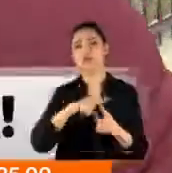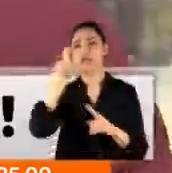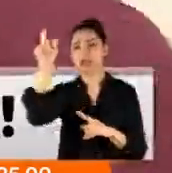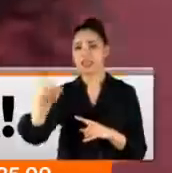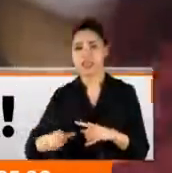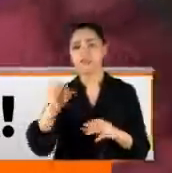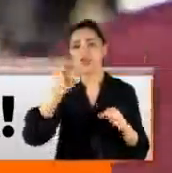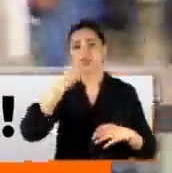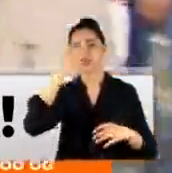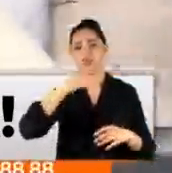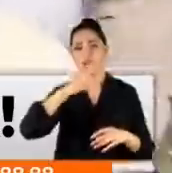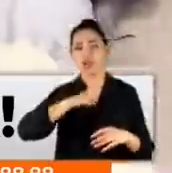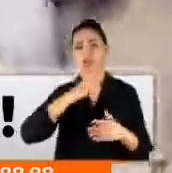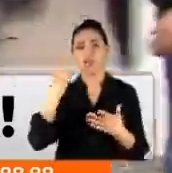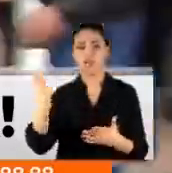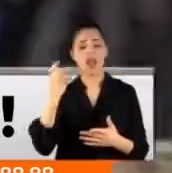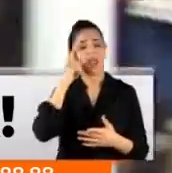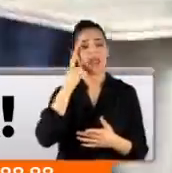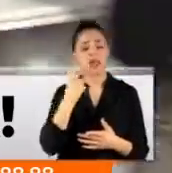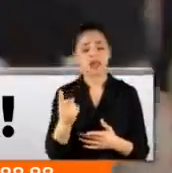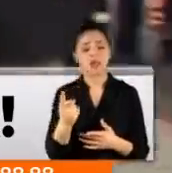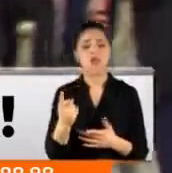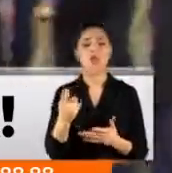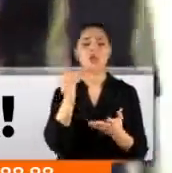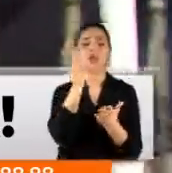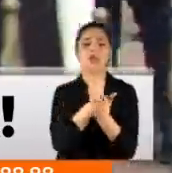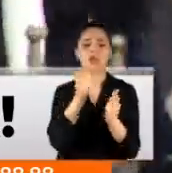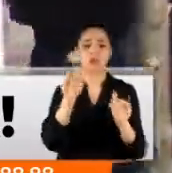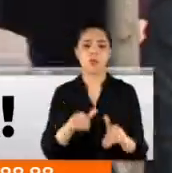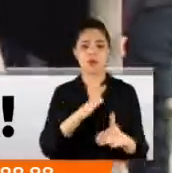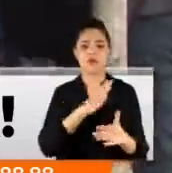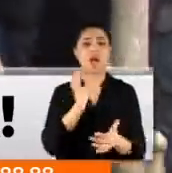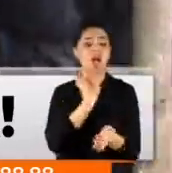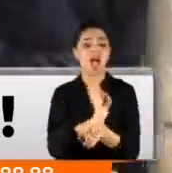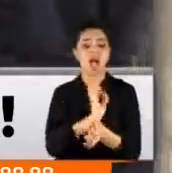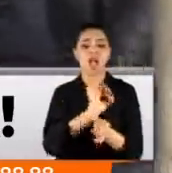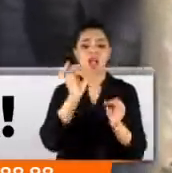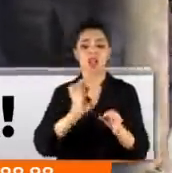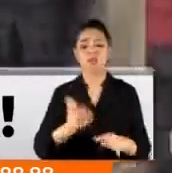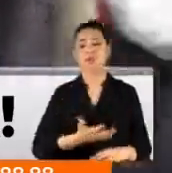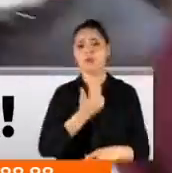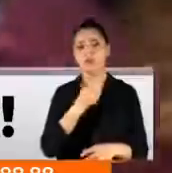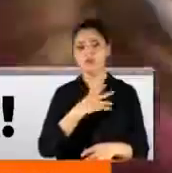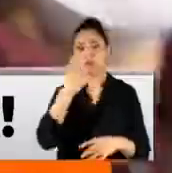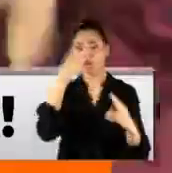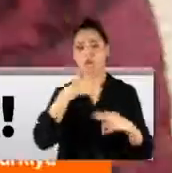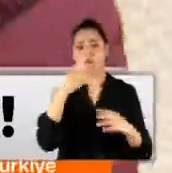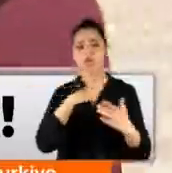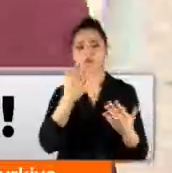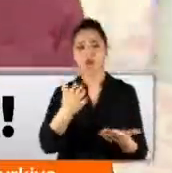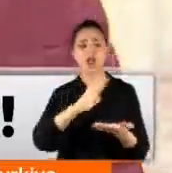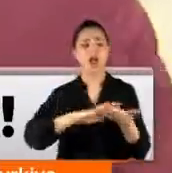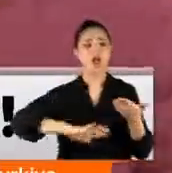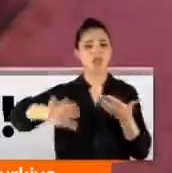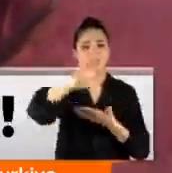arkasında gözyaşlarıyla ve iddialarla toprağa veriliyor. Ailesi üzgün, gözyaşları içinde arkadaşları